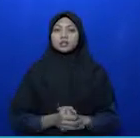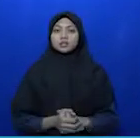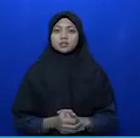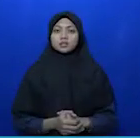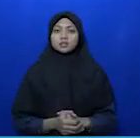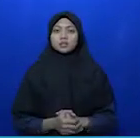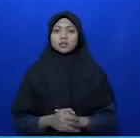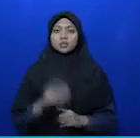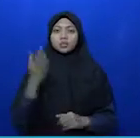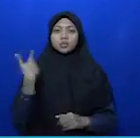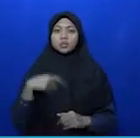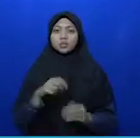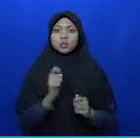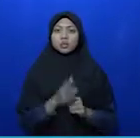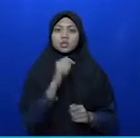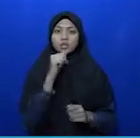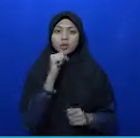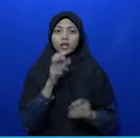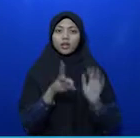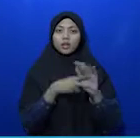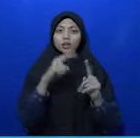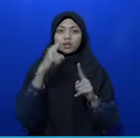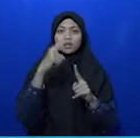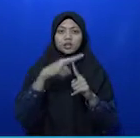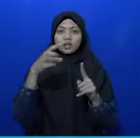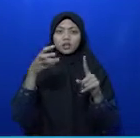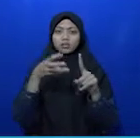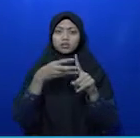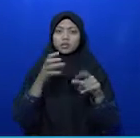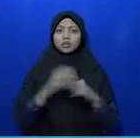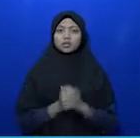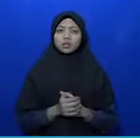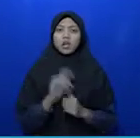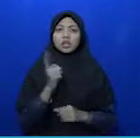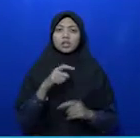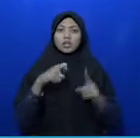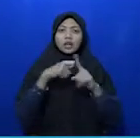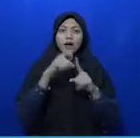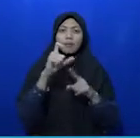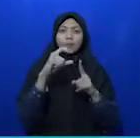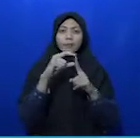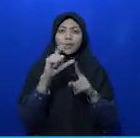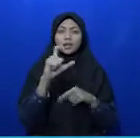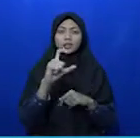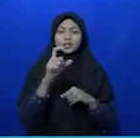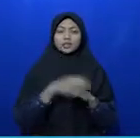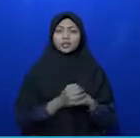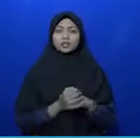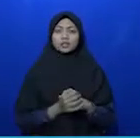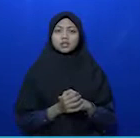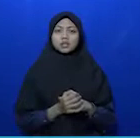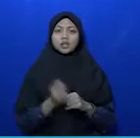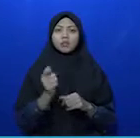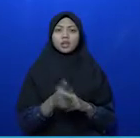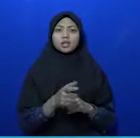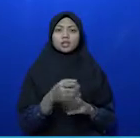perusahaan daerah Nusa Tenggara. KPC yang beli juga waktu dulu ada beberapa perusahaan yang membeli KPC, tetapi nggak ada masalah.